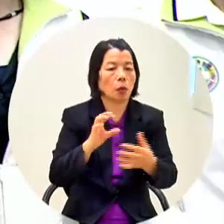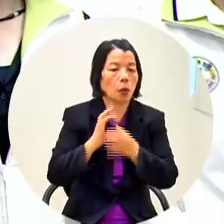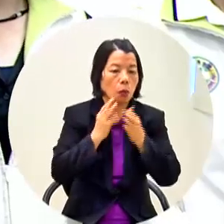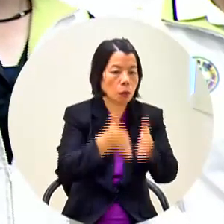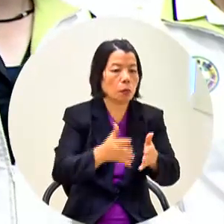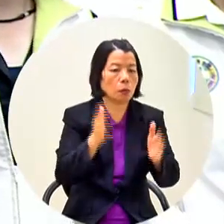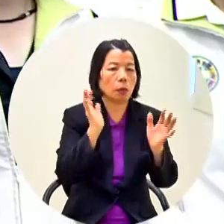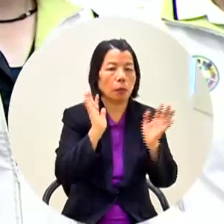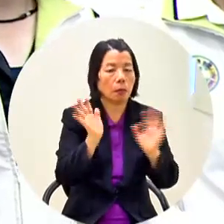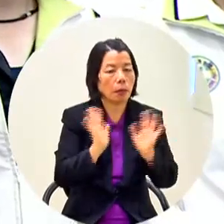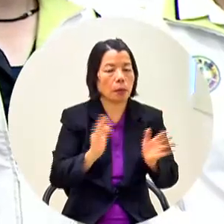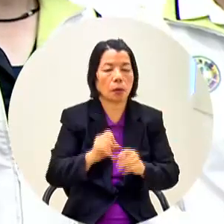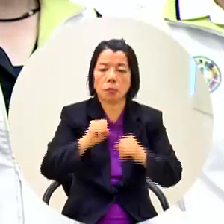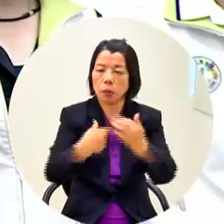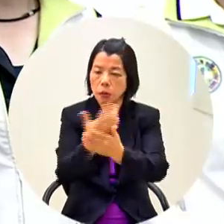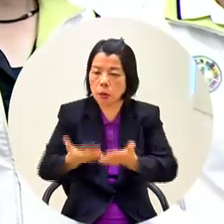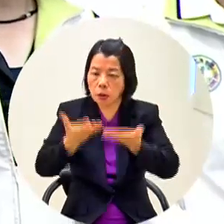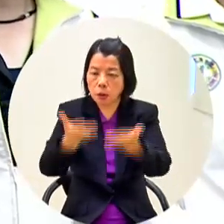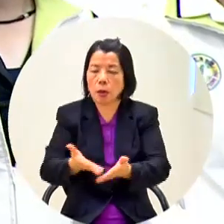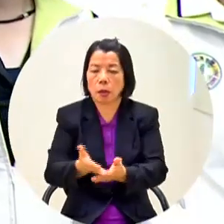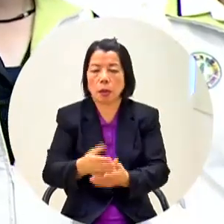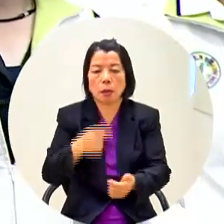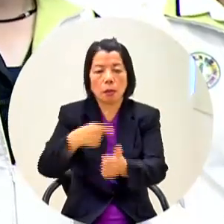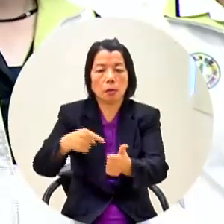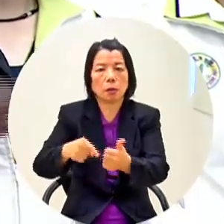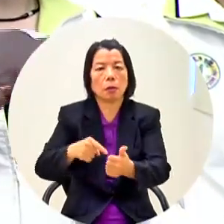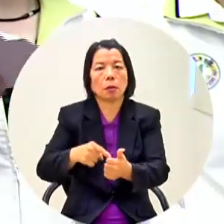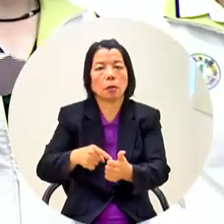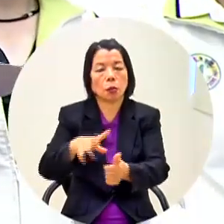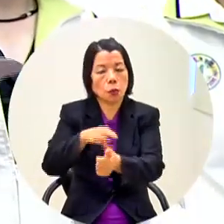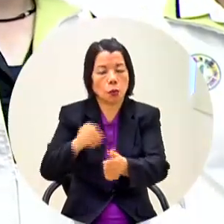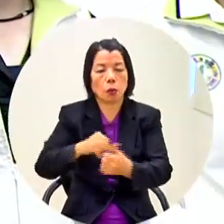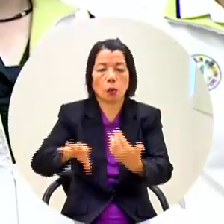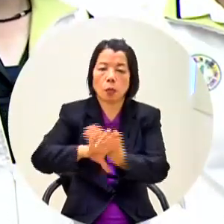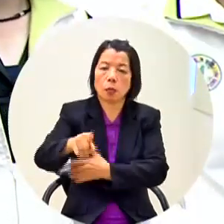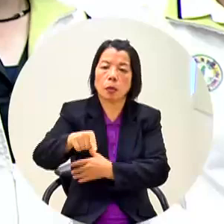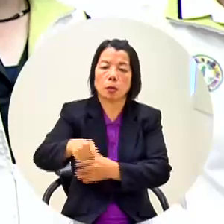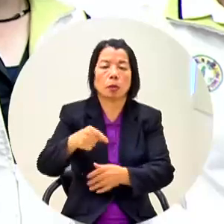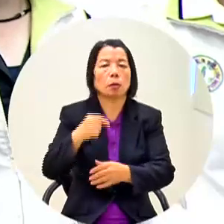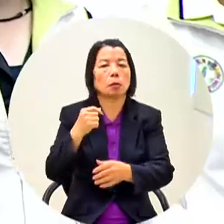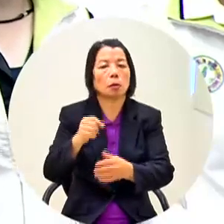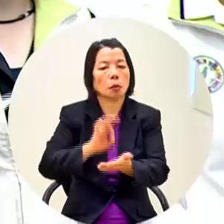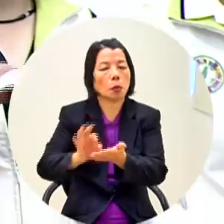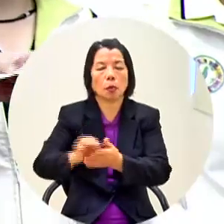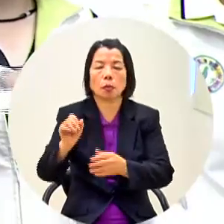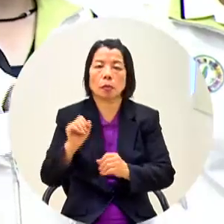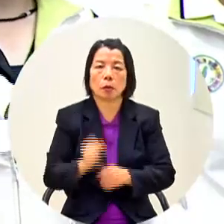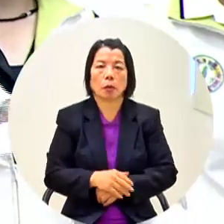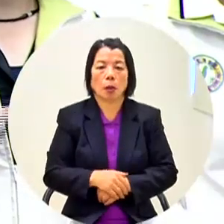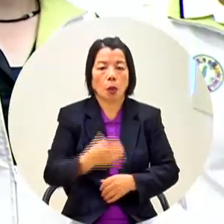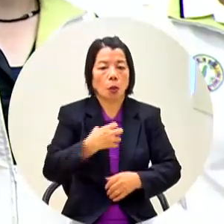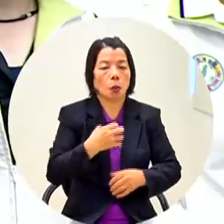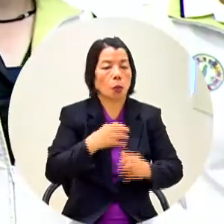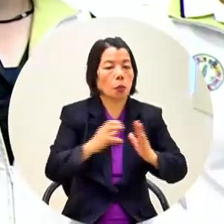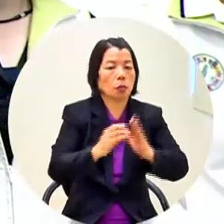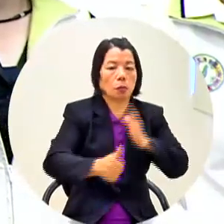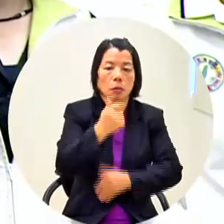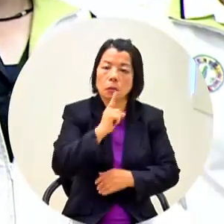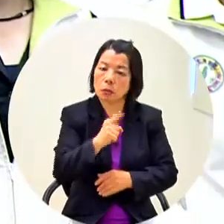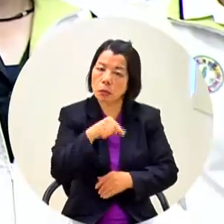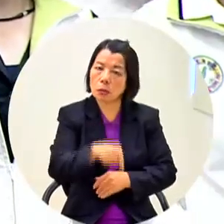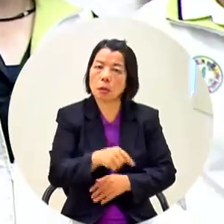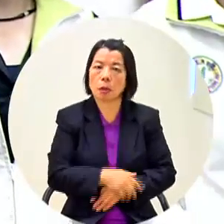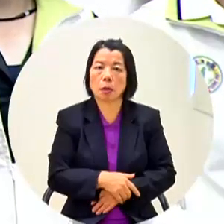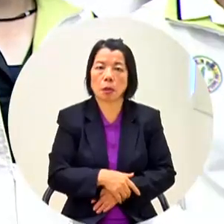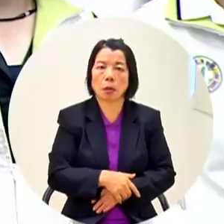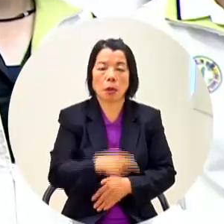是为了提供教与学以外功能使用。我觉得很可笑哎。吴局长在讲这种话的时候，没有想到说，你绕